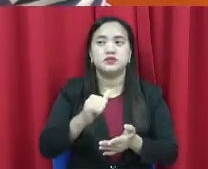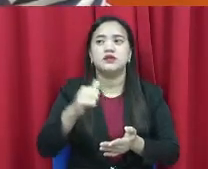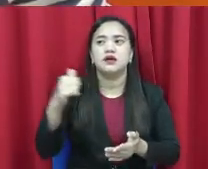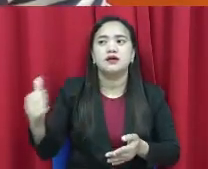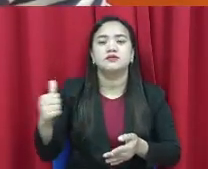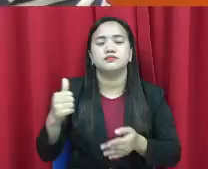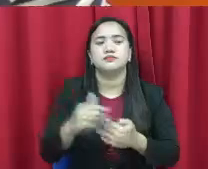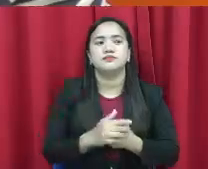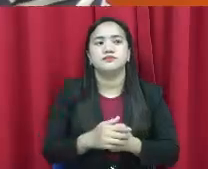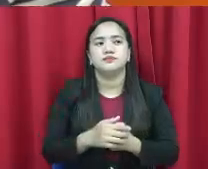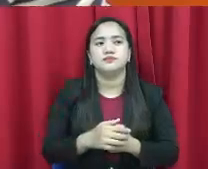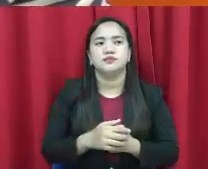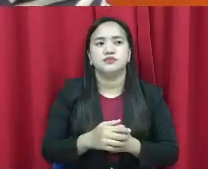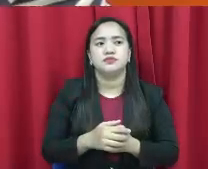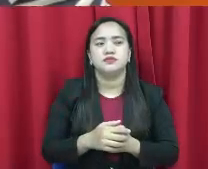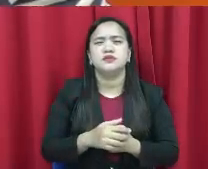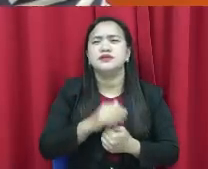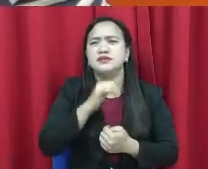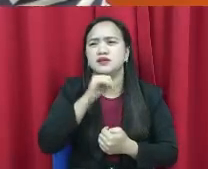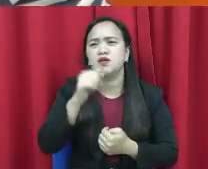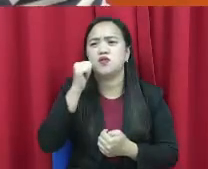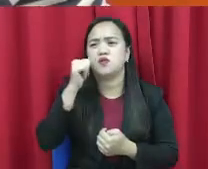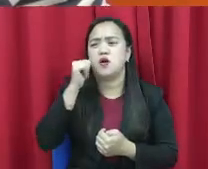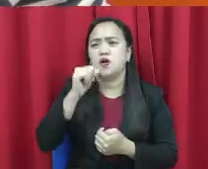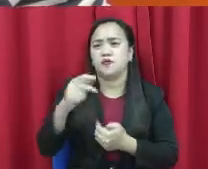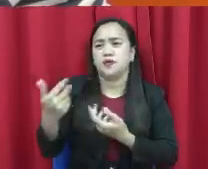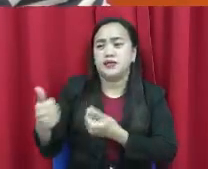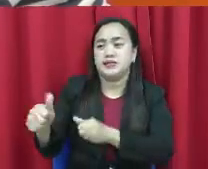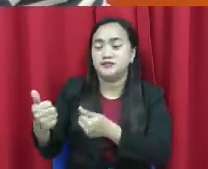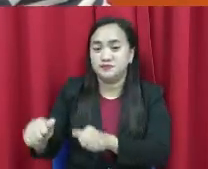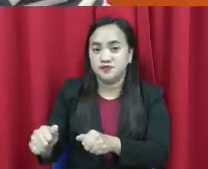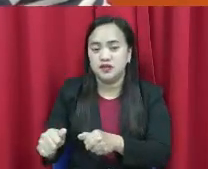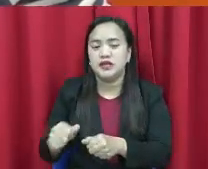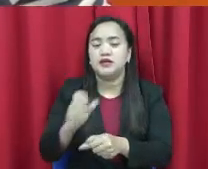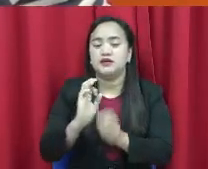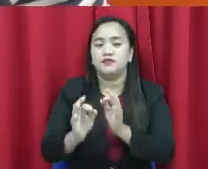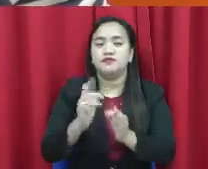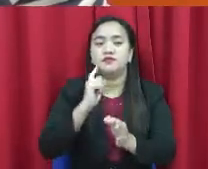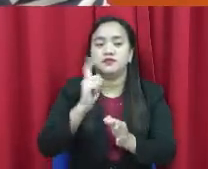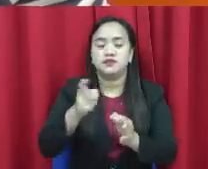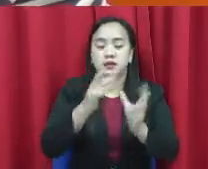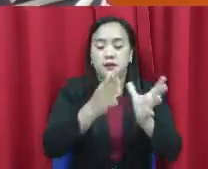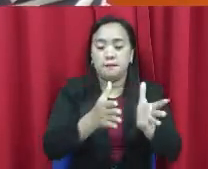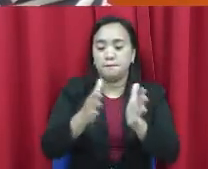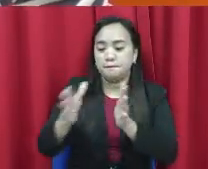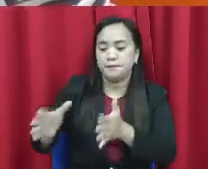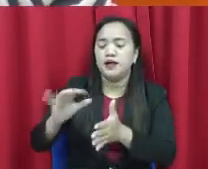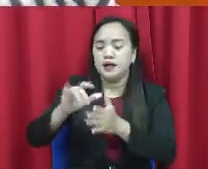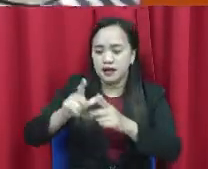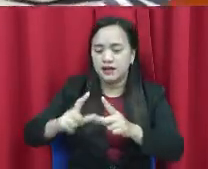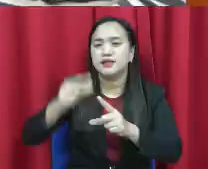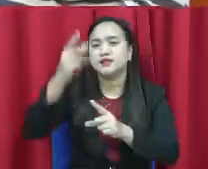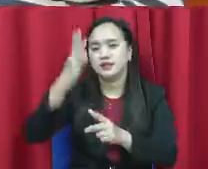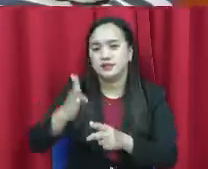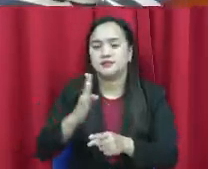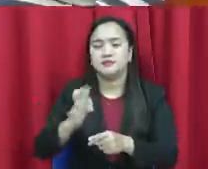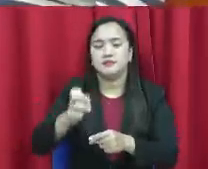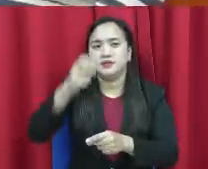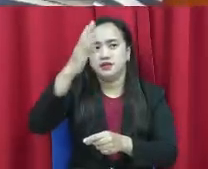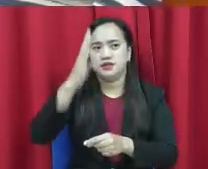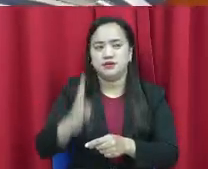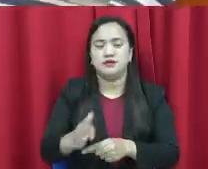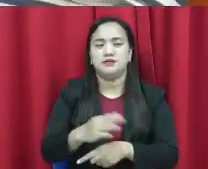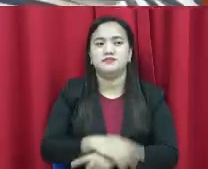mundo Hindi kita susuyuin ngayon sinabi ko na sayo kung ang plano ko at ikaw pinagpe-pray ko so let God be God Sabi